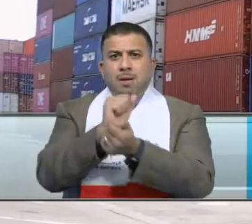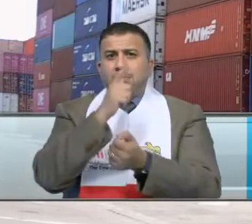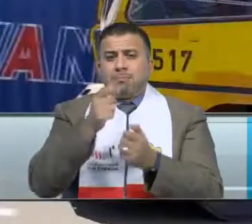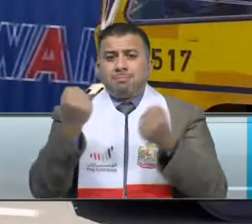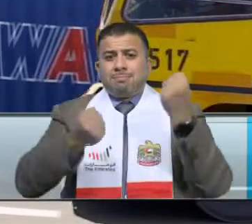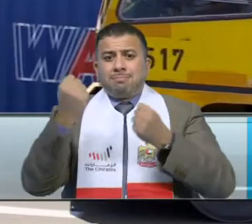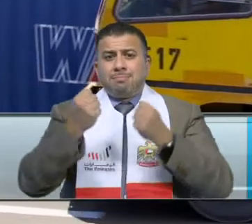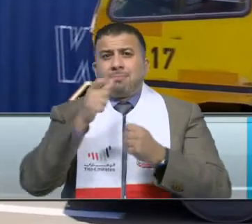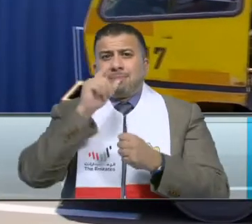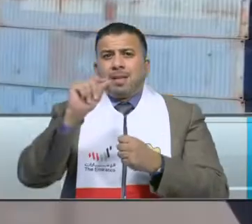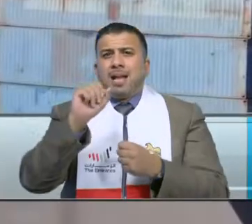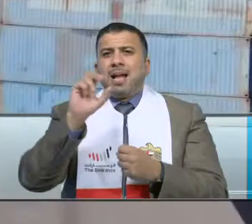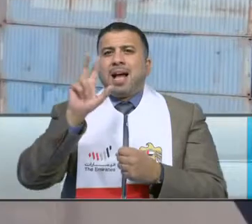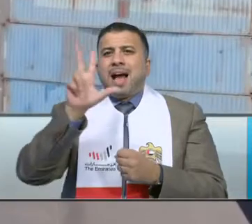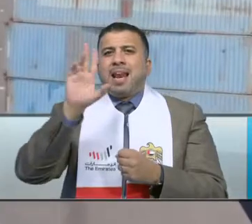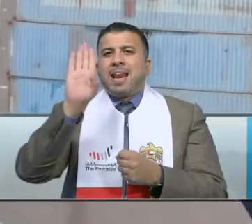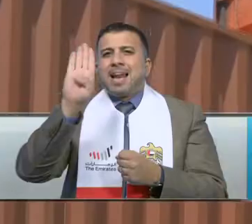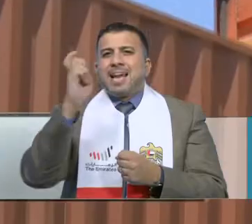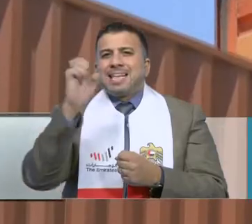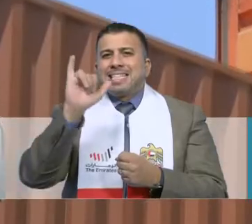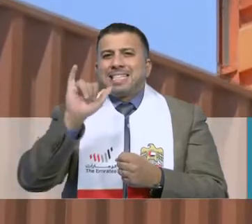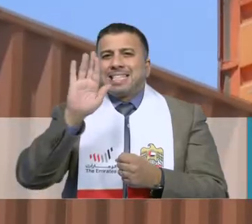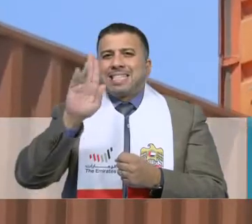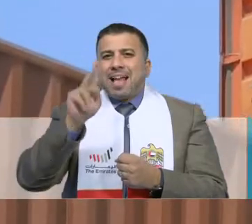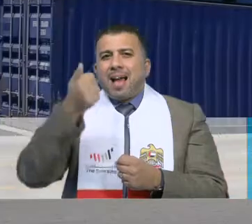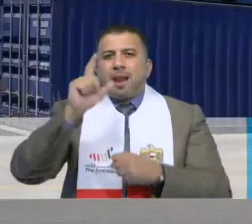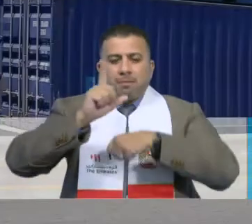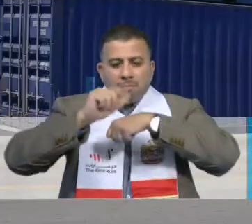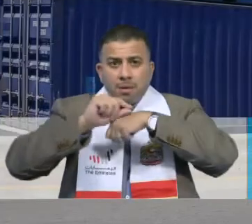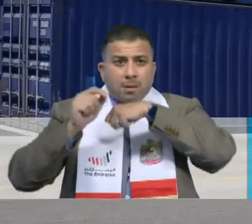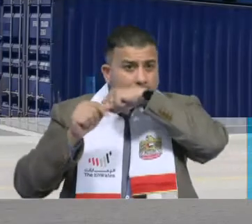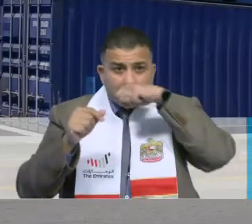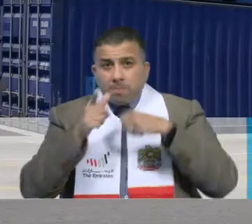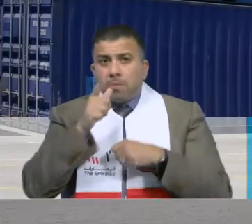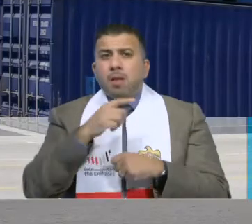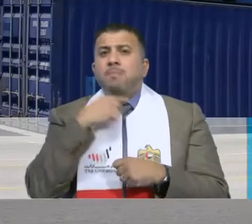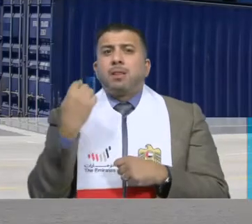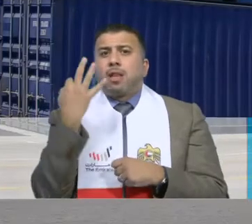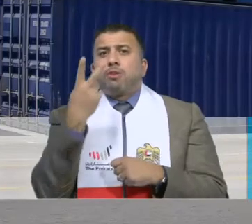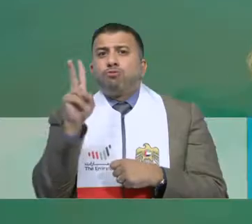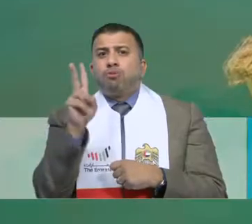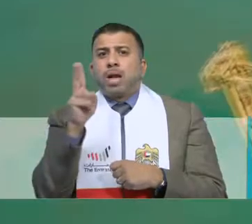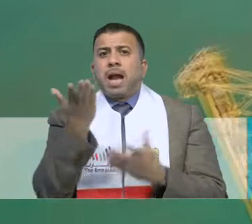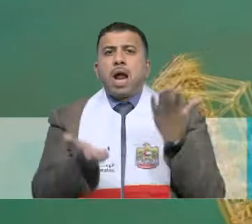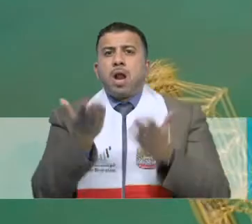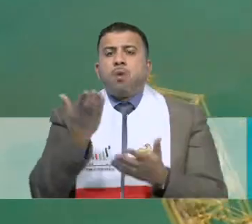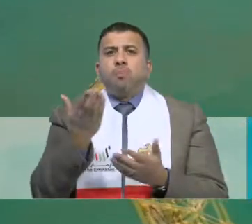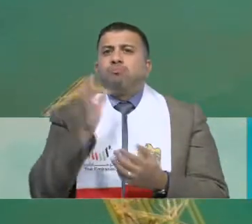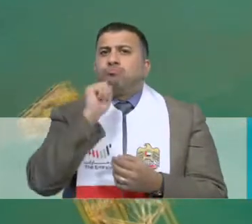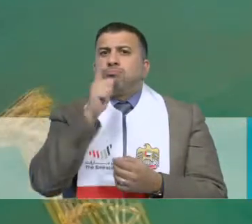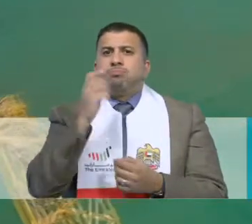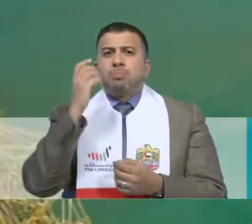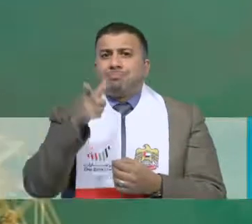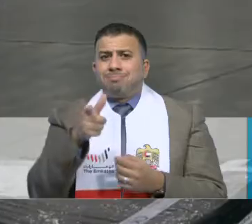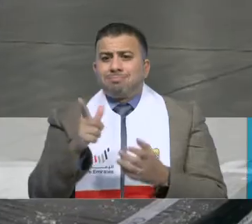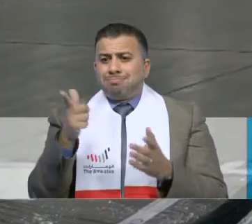شحنة من مادة الكريستال المخدرة وزنها 123 كيلوغراما إلى الدولة عبر أحد